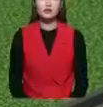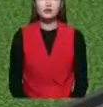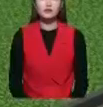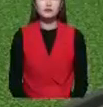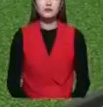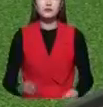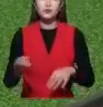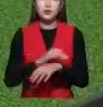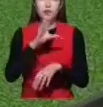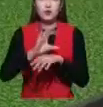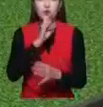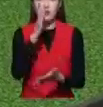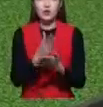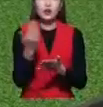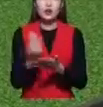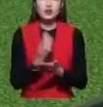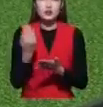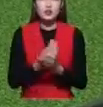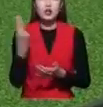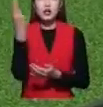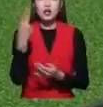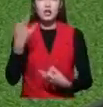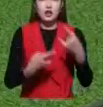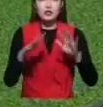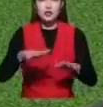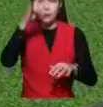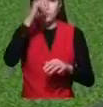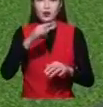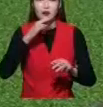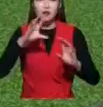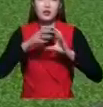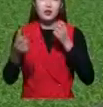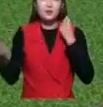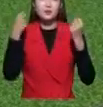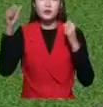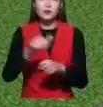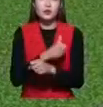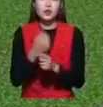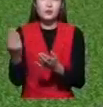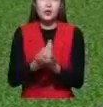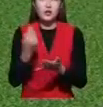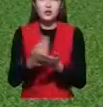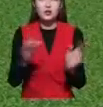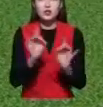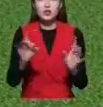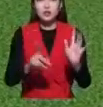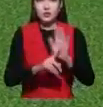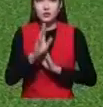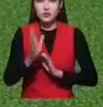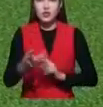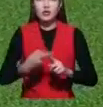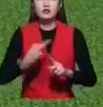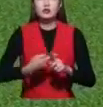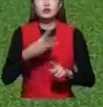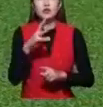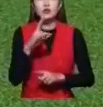Қайырлы кеш, спорт шерқауым. Сіздермен Астана телеарнасында қазақстандық және әлемдік спорттағы басты жаңалықтар туралы күнделікті 5 минут